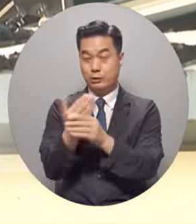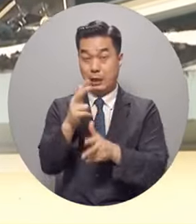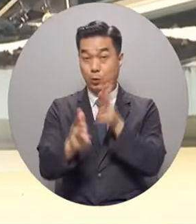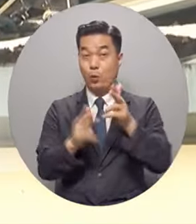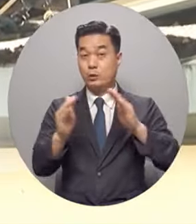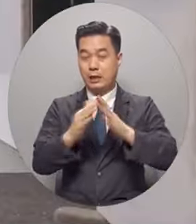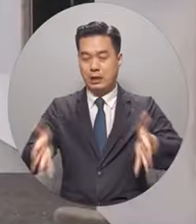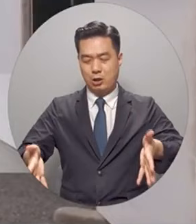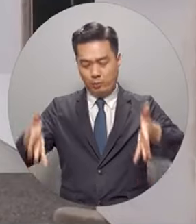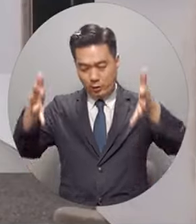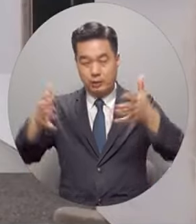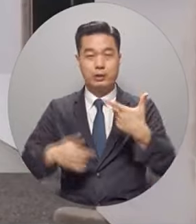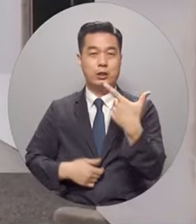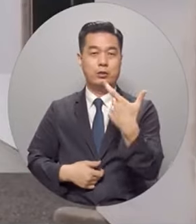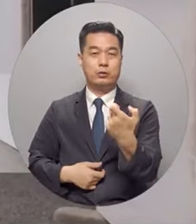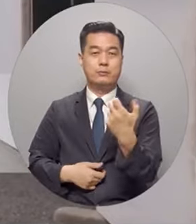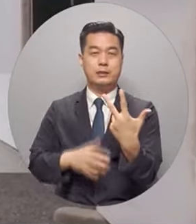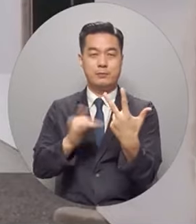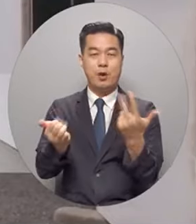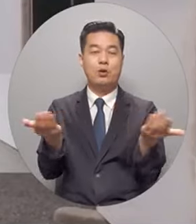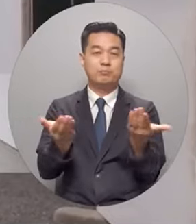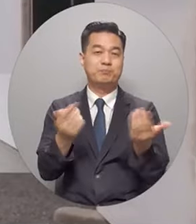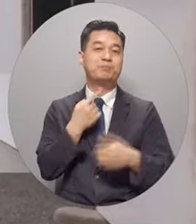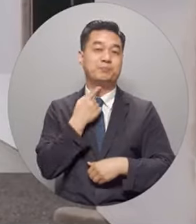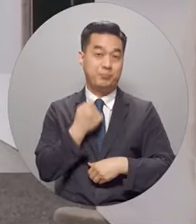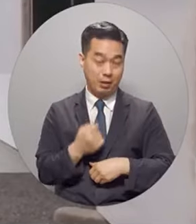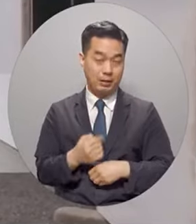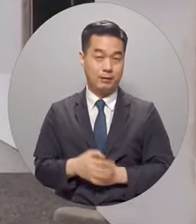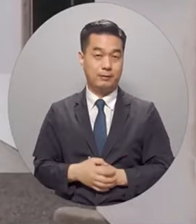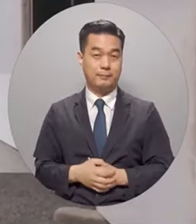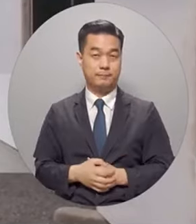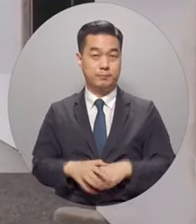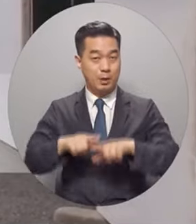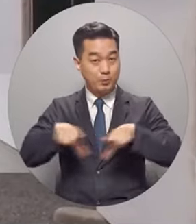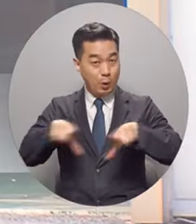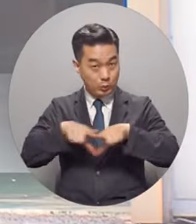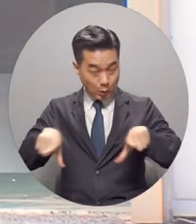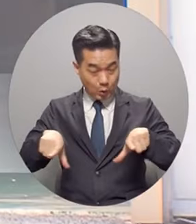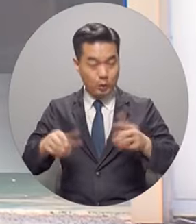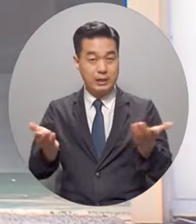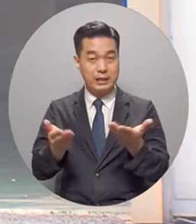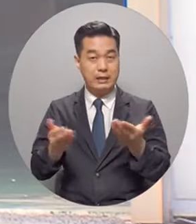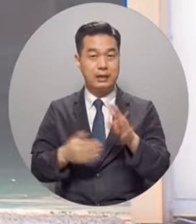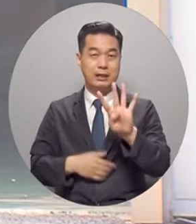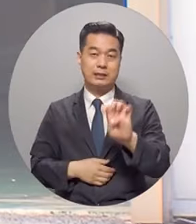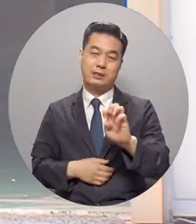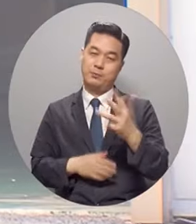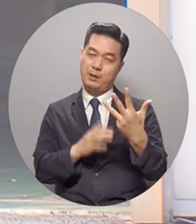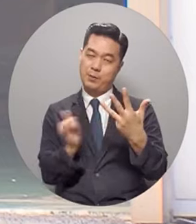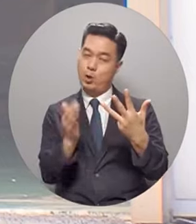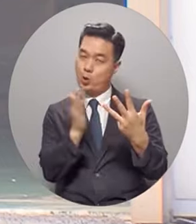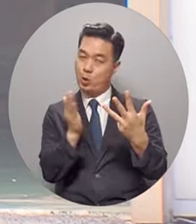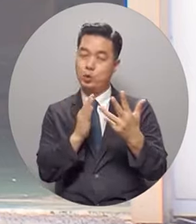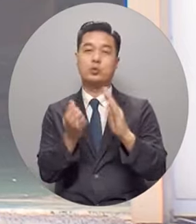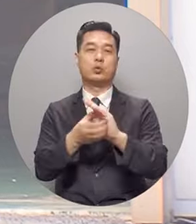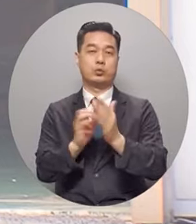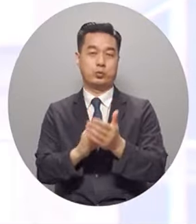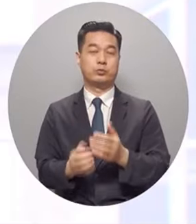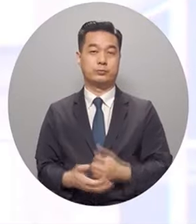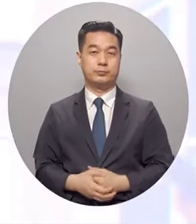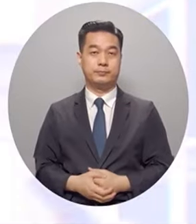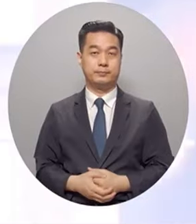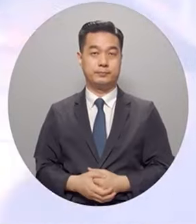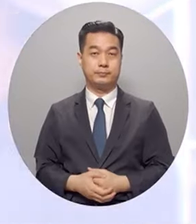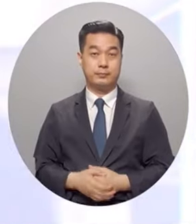건물에선 당시 67명이 근무한 것으로 알려졌는데 평소 상시 근로자는 48명인 것으로 파악됐습니다.